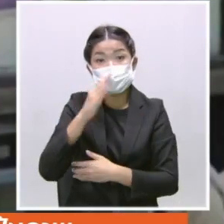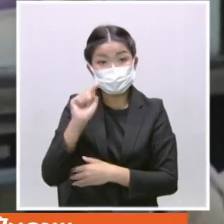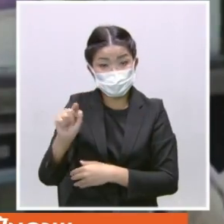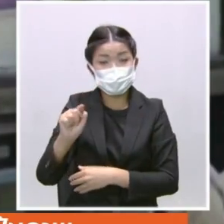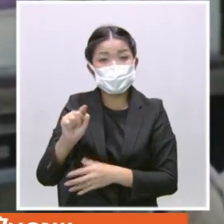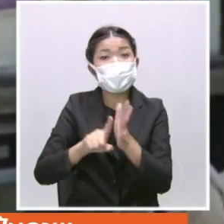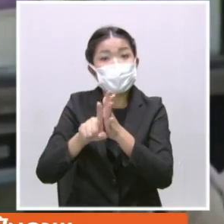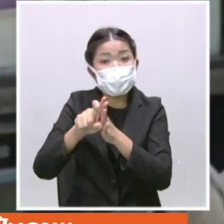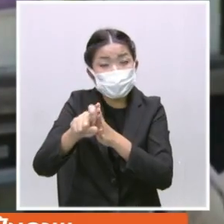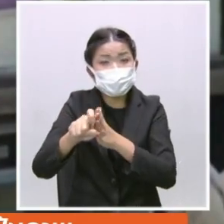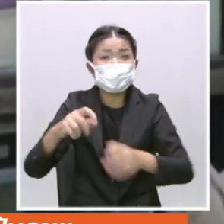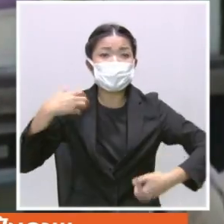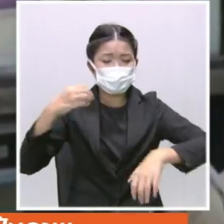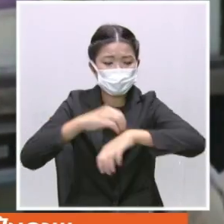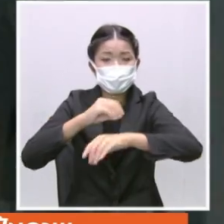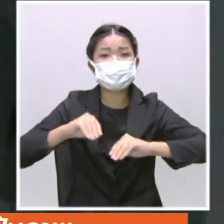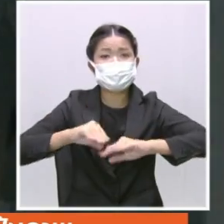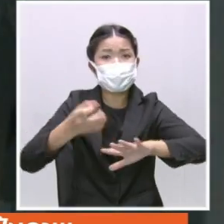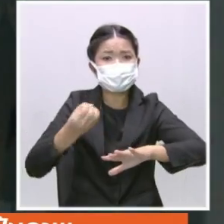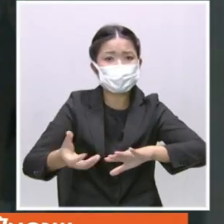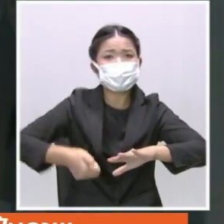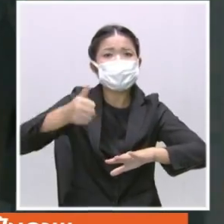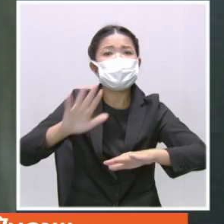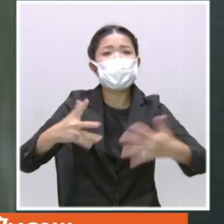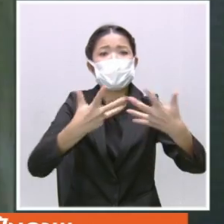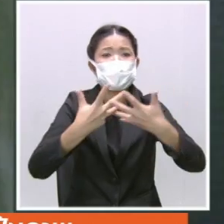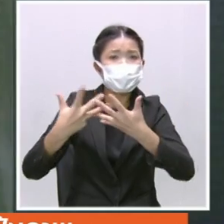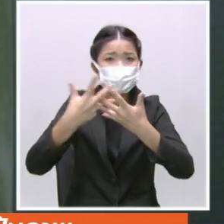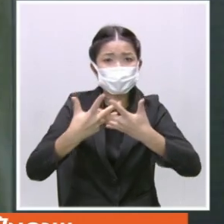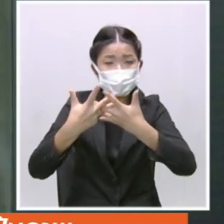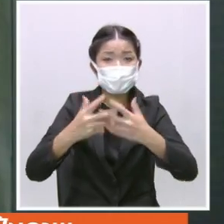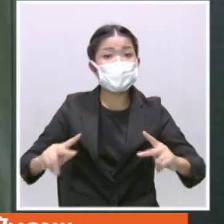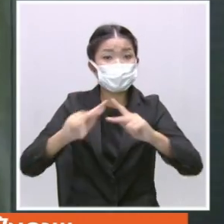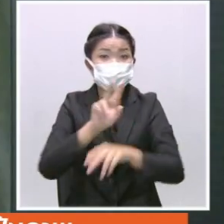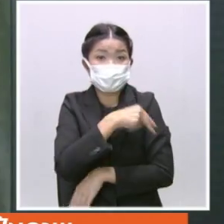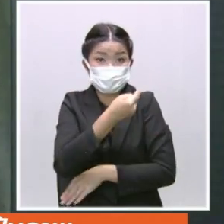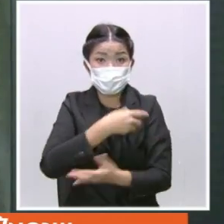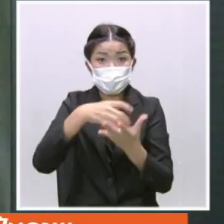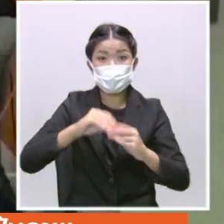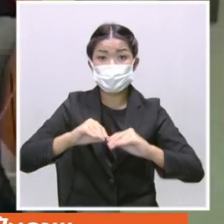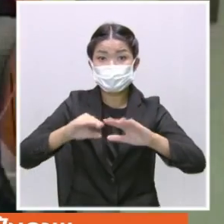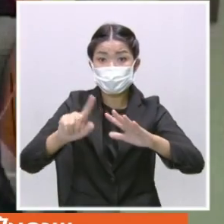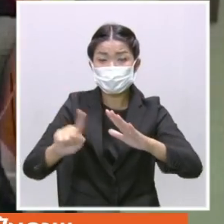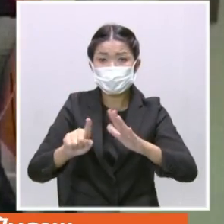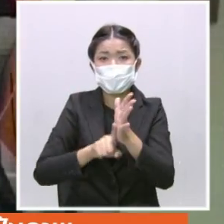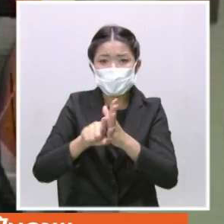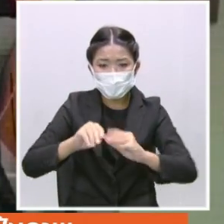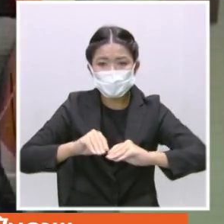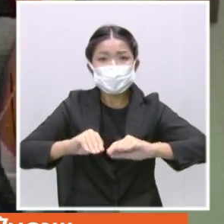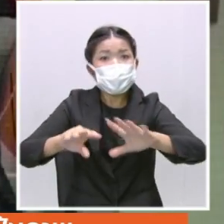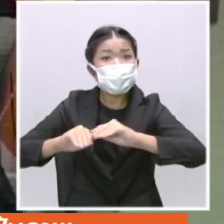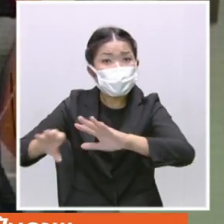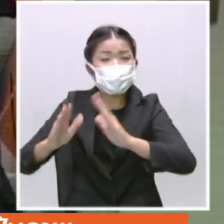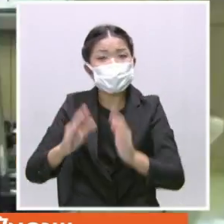ที่ฝีดาดลิงระบาดมากที่สุดในทวีปอเมริกากระทรวงสาธารณสุขบราซิลยังรายงานสถานการณ์การระบาดล่าสุดด้วยว่